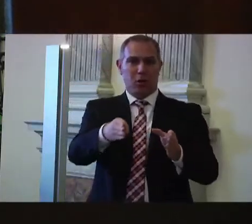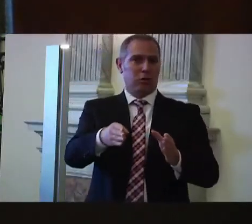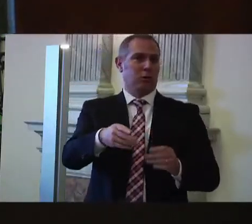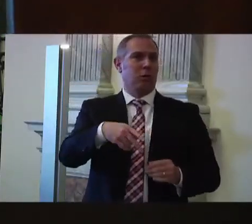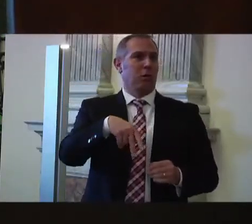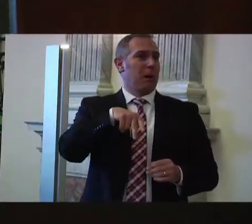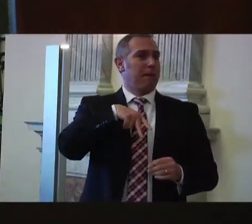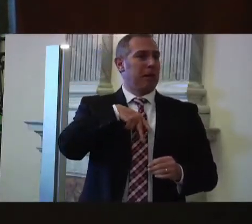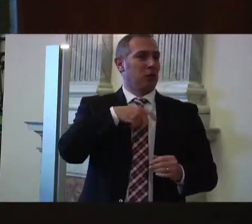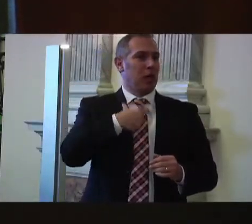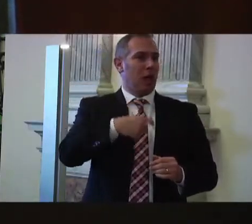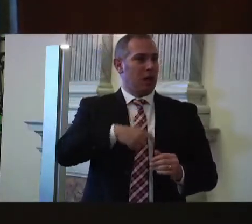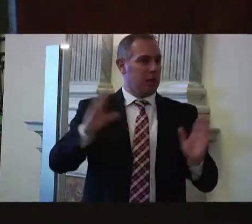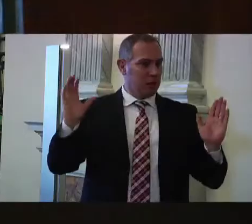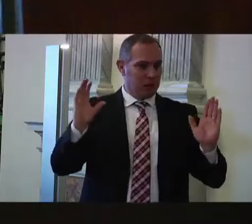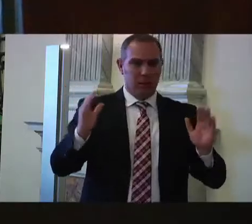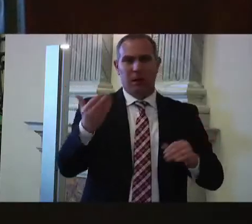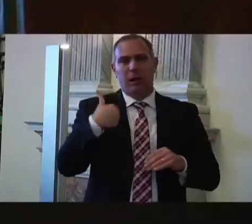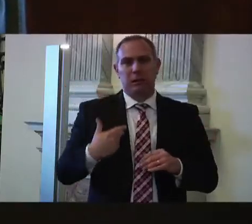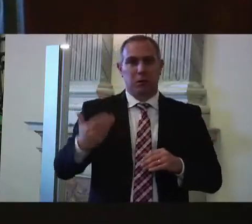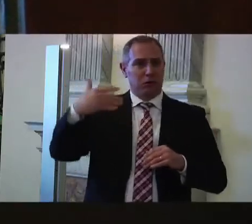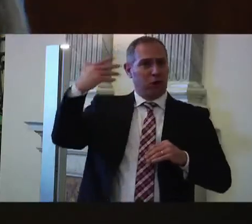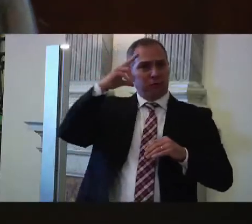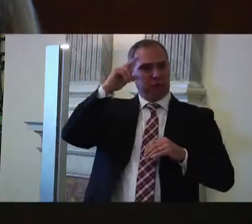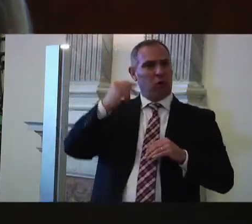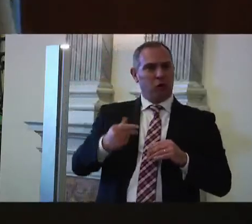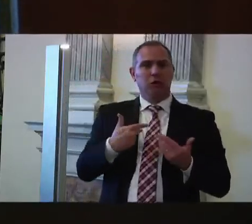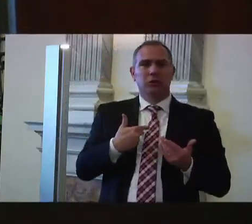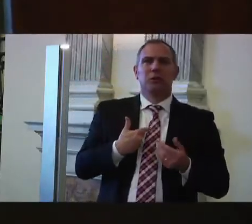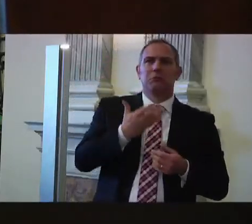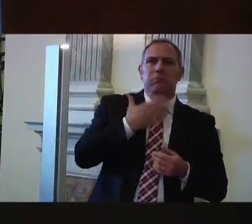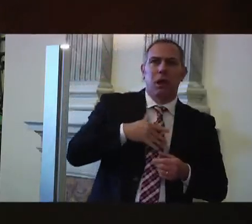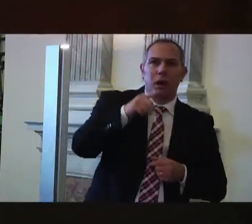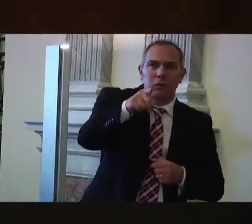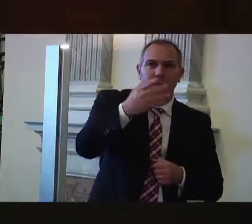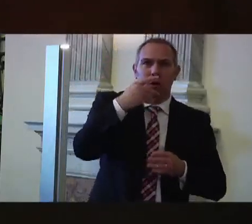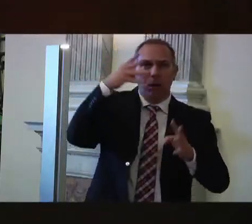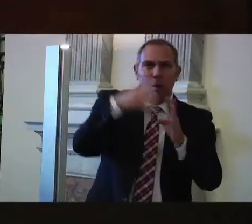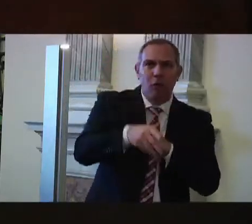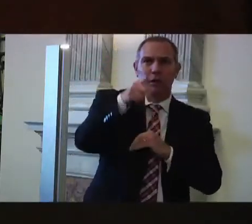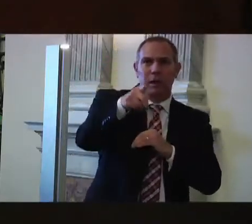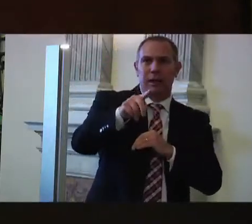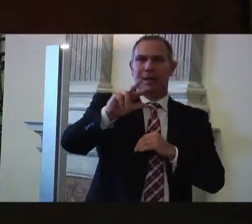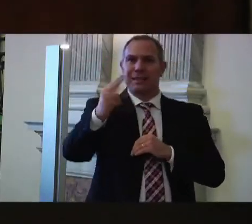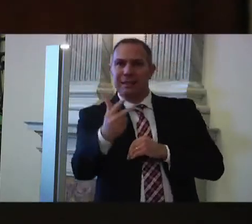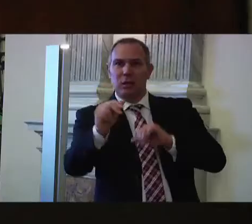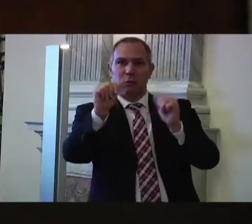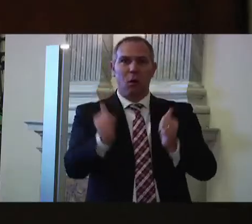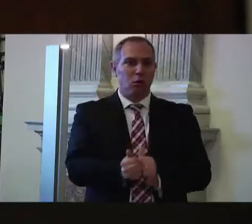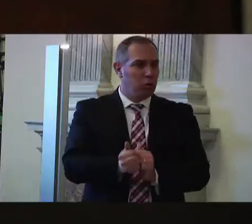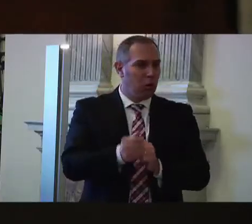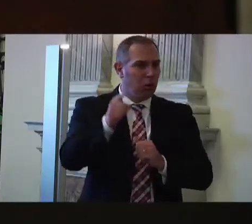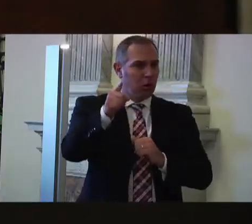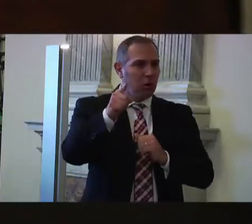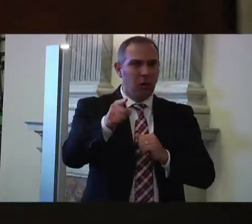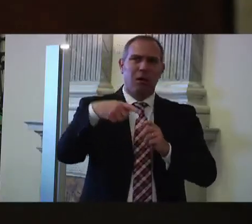personale, per livelli di conoscenze precedenti, si interessa approfondire il terzo modulo, oltre al